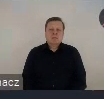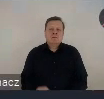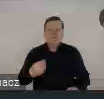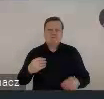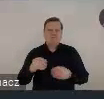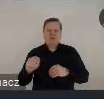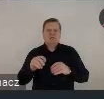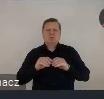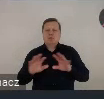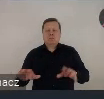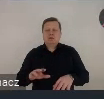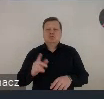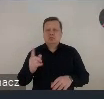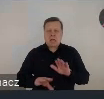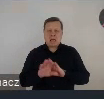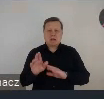model reprezentacji dwuosobowej.